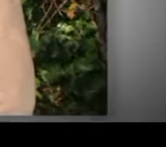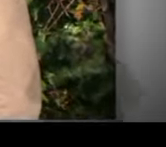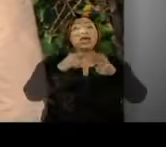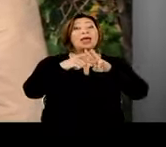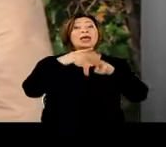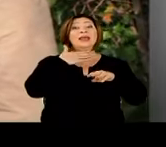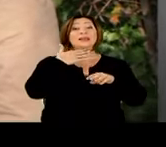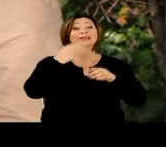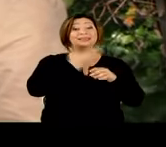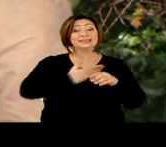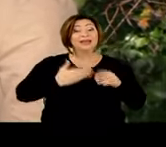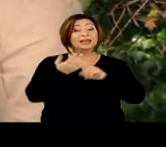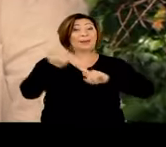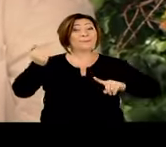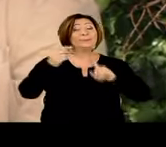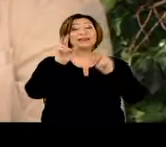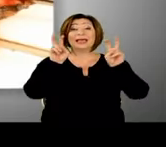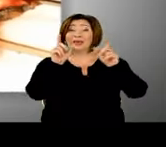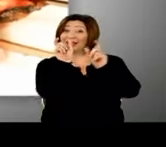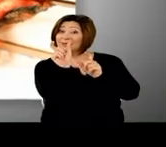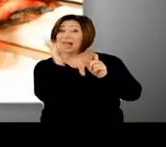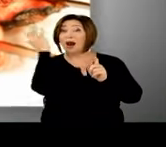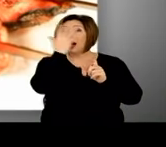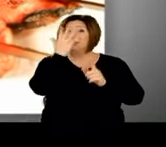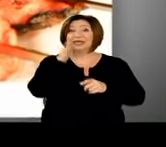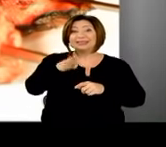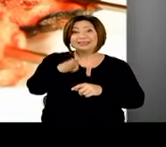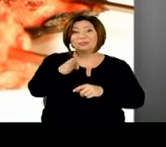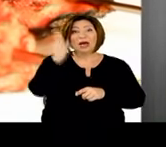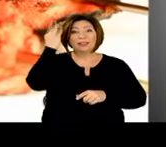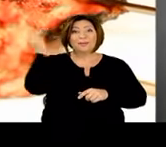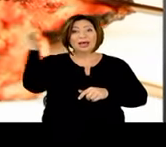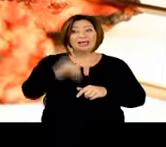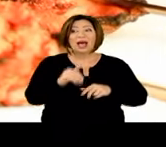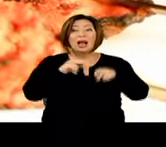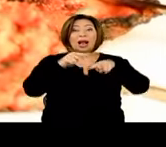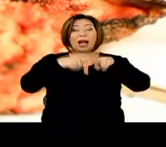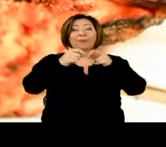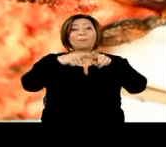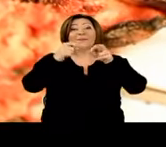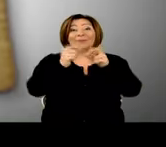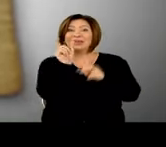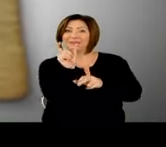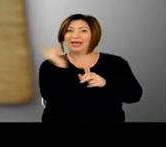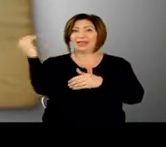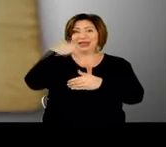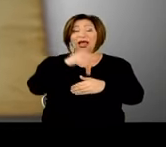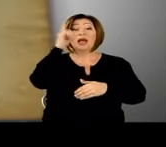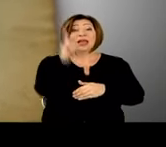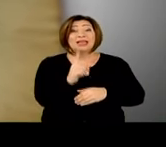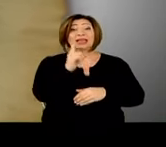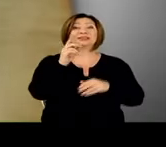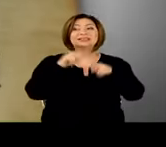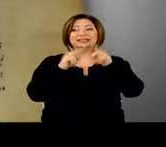Etimolog Sevan Nişanyan'a göre kebap kelimesinin kökeni Arapça kızarmış anlamına gelen kabap kelimesinden gelmektedir. Kelime ilk kez